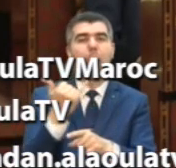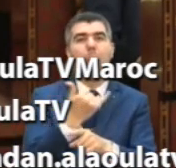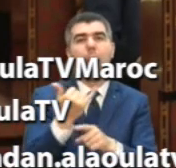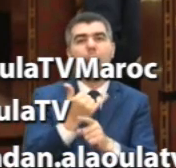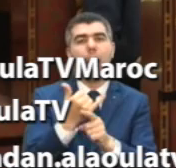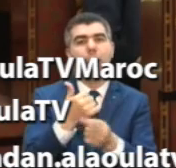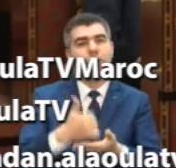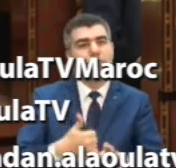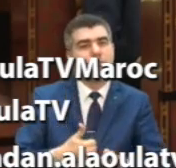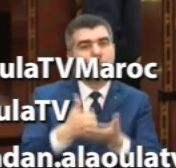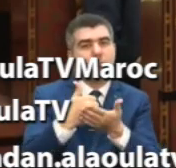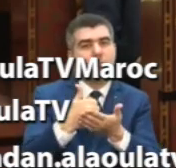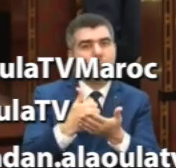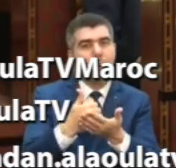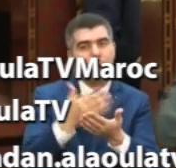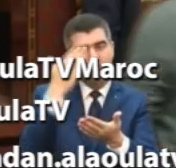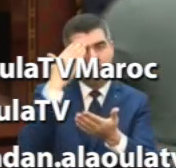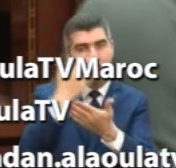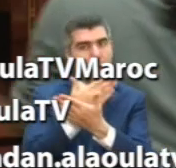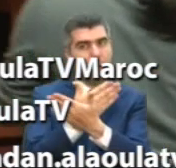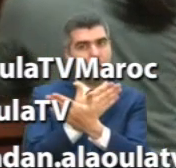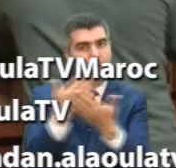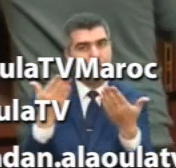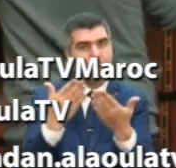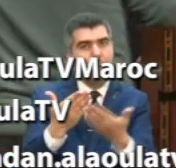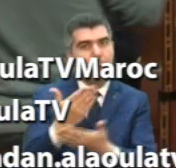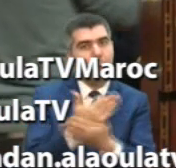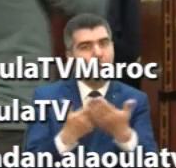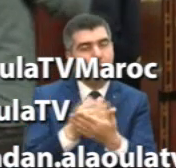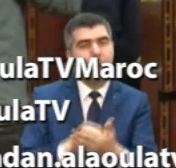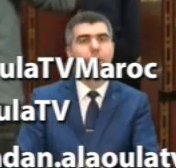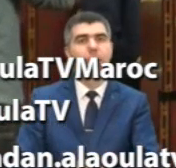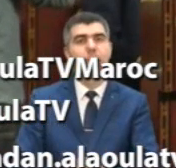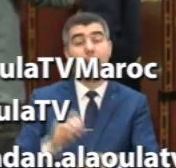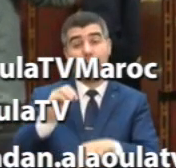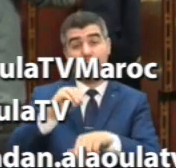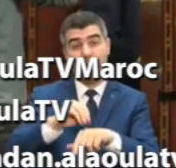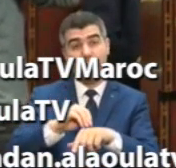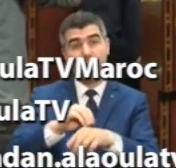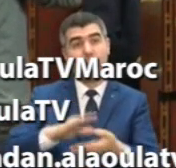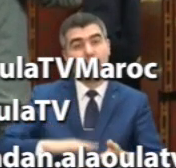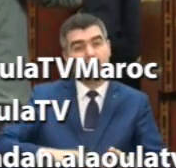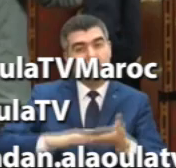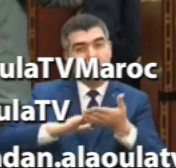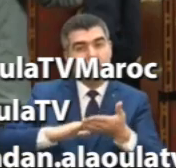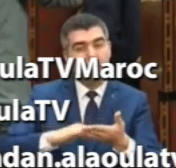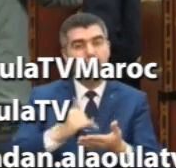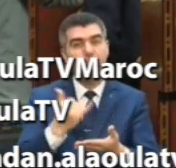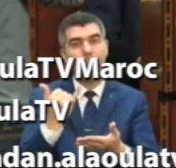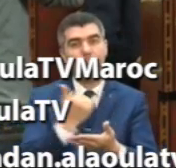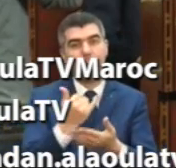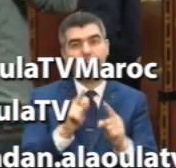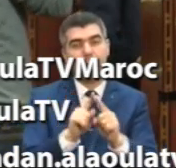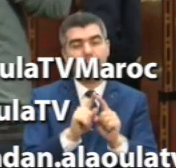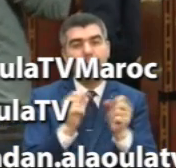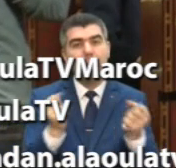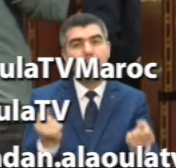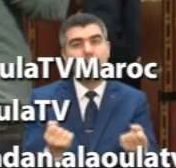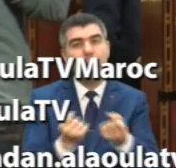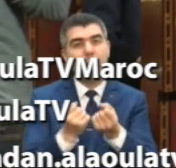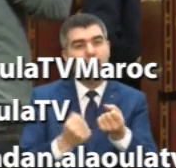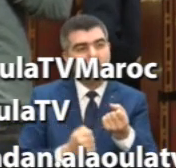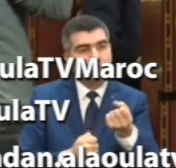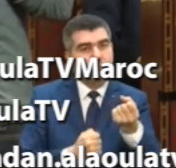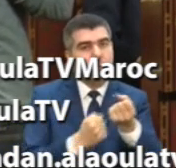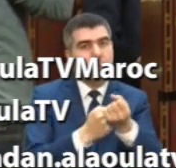بتطوير اقتصاد المعرفه ومنظومه القيام، وهو كذلك رافعه اساسيه لتحقيق التنمية والنمو والولوج